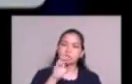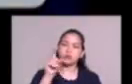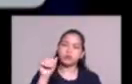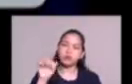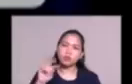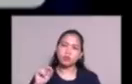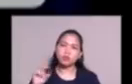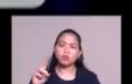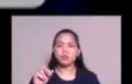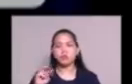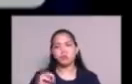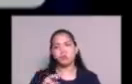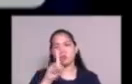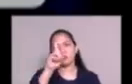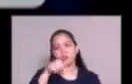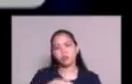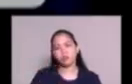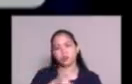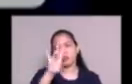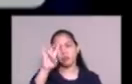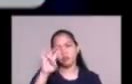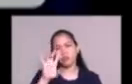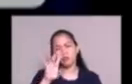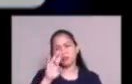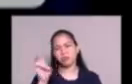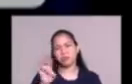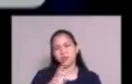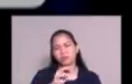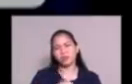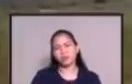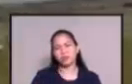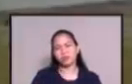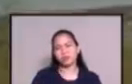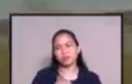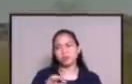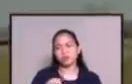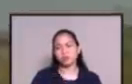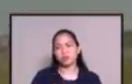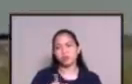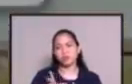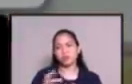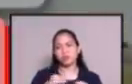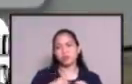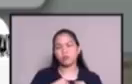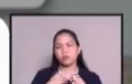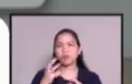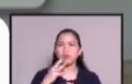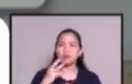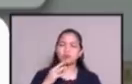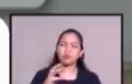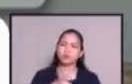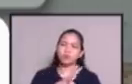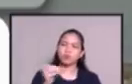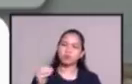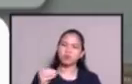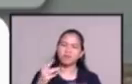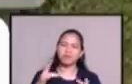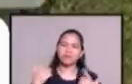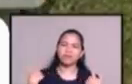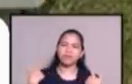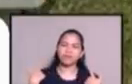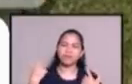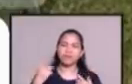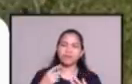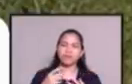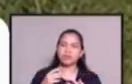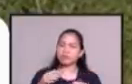araw. Pero nasa 1,770 million liters ang demand. Ang pinagkukunan naman nila na lamesa dam, nasa critical level na. Hindi